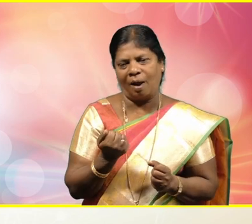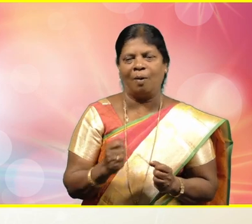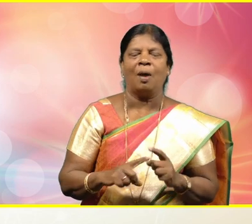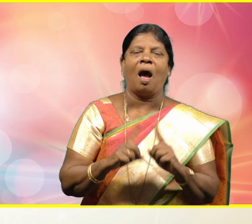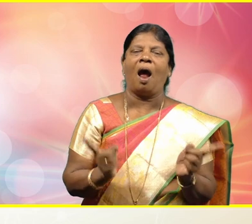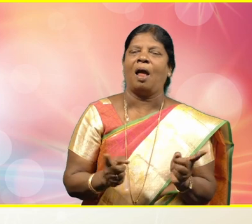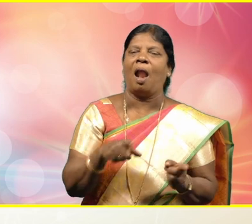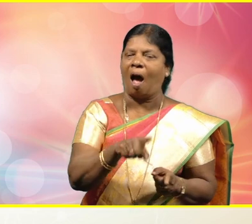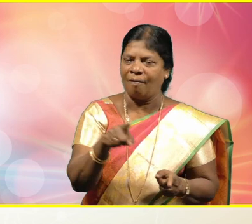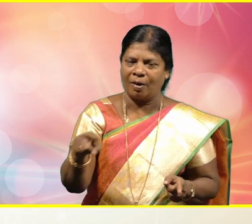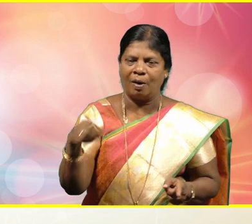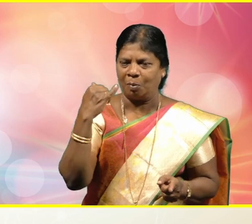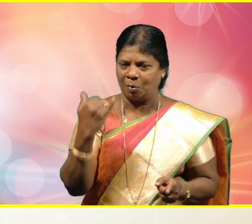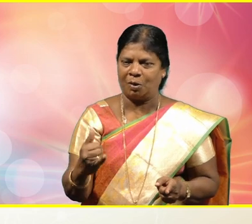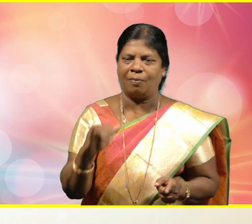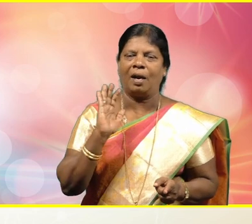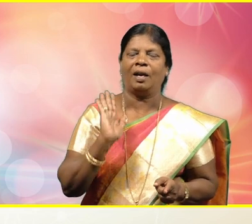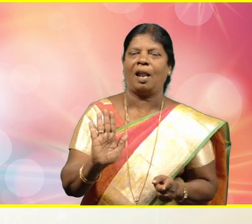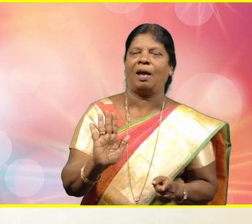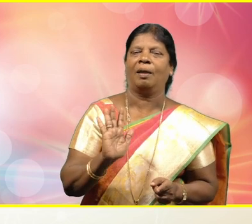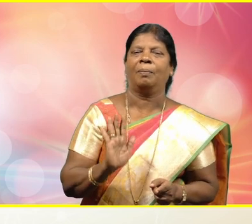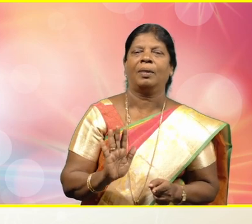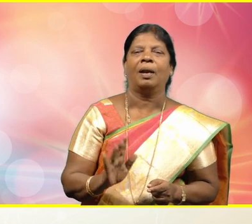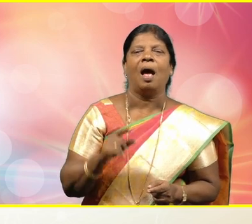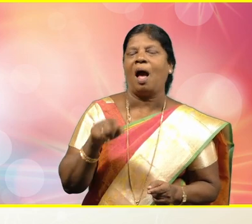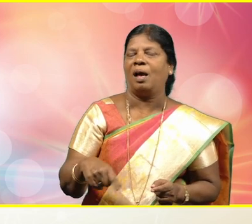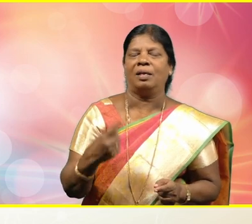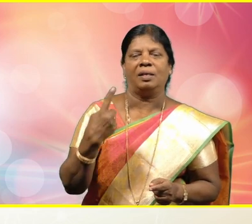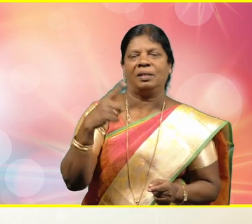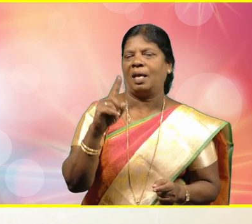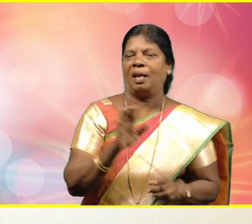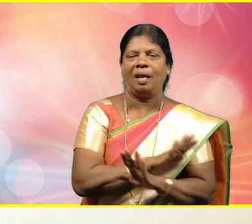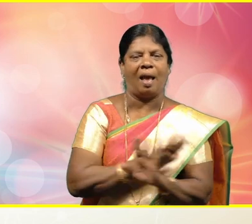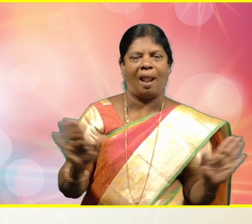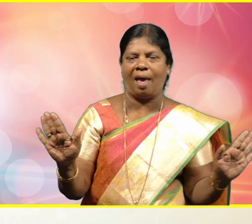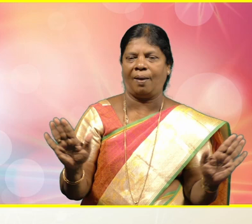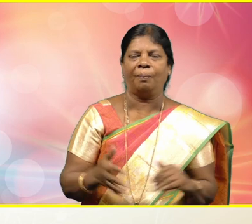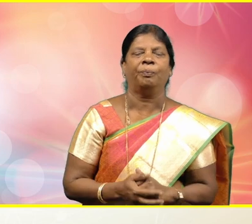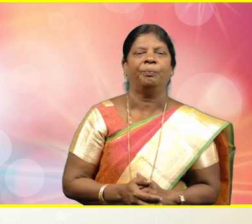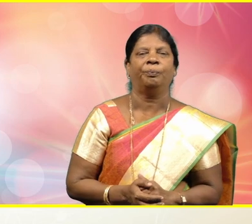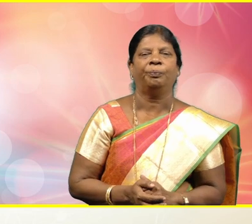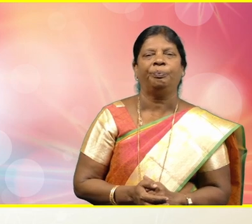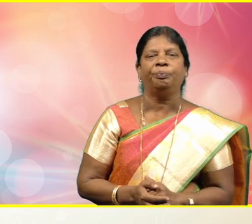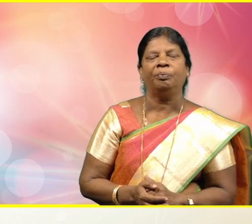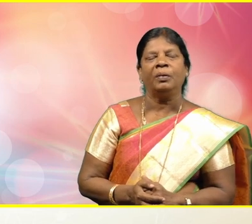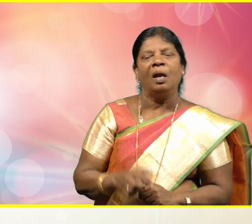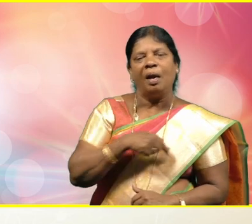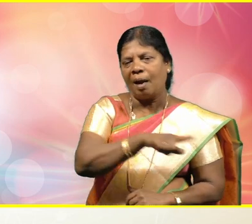சம்மதித்தாலும் அவர்களும் குற்றவாளிகளாக இருப்பதால் அது சாத்தியமற்றதாக